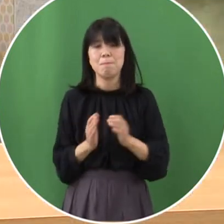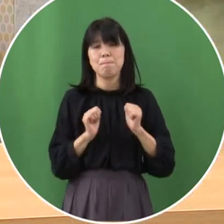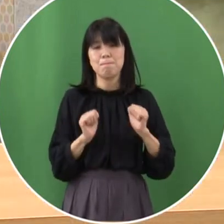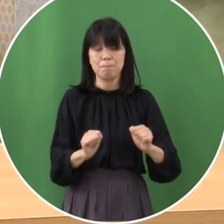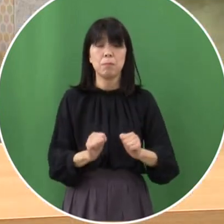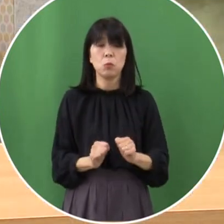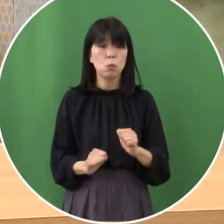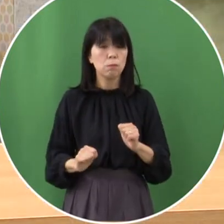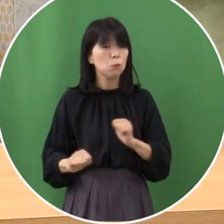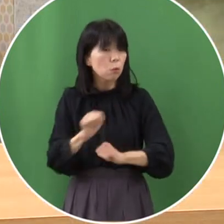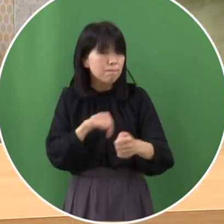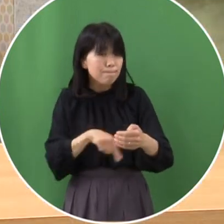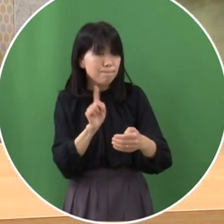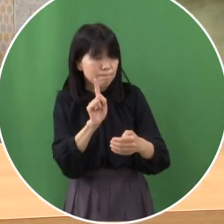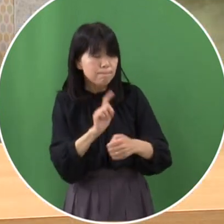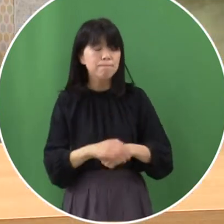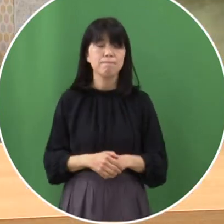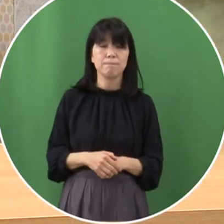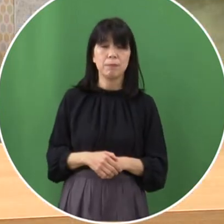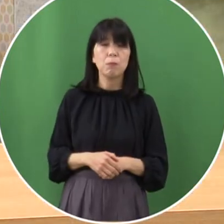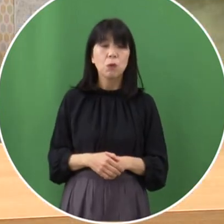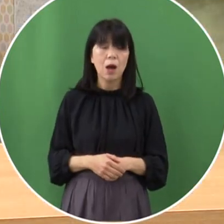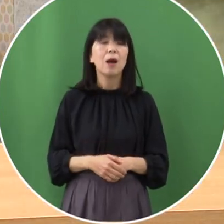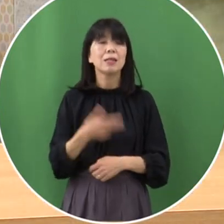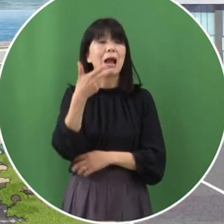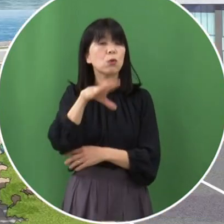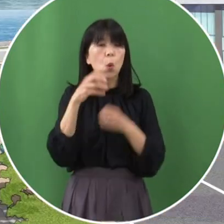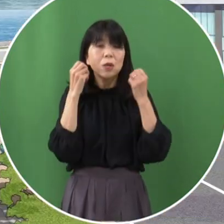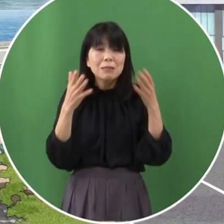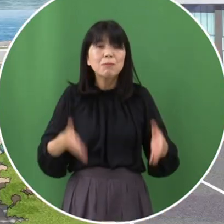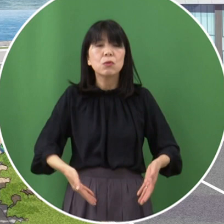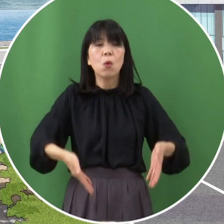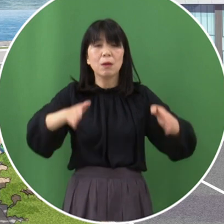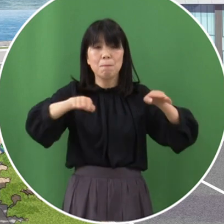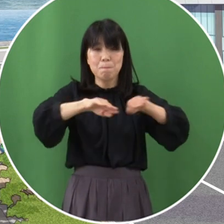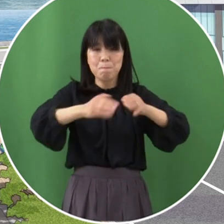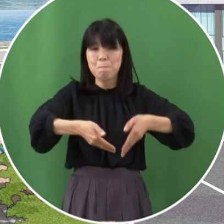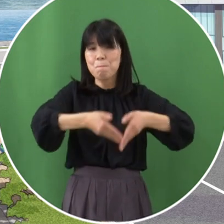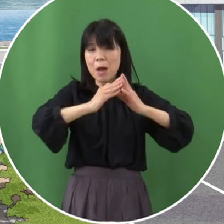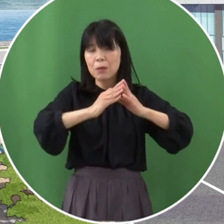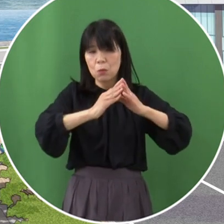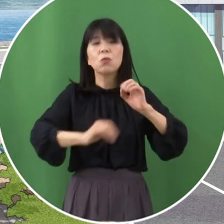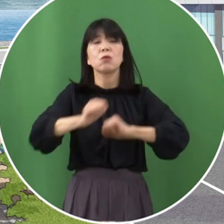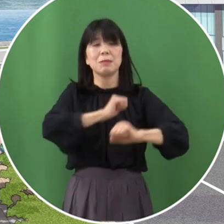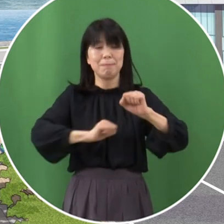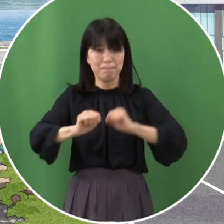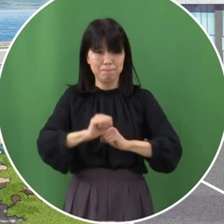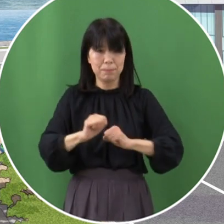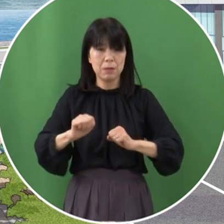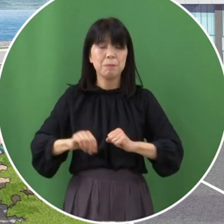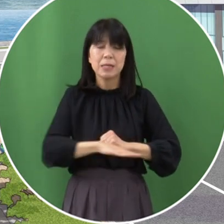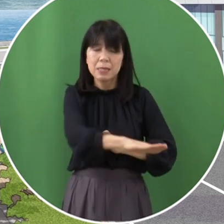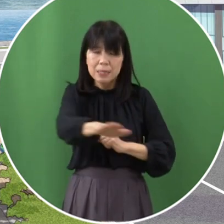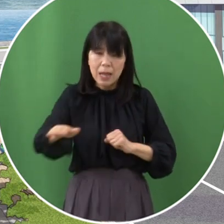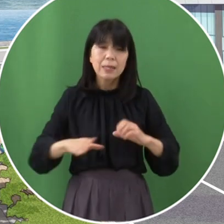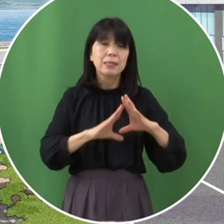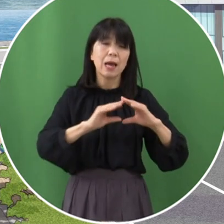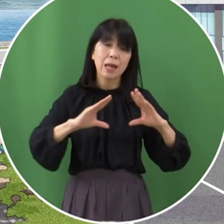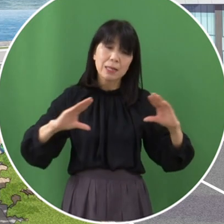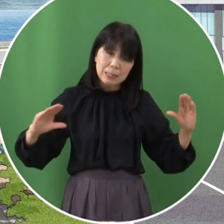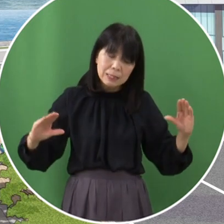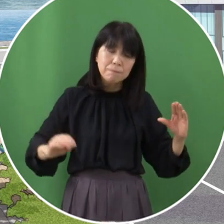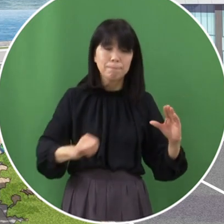まずは市役所新庁舎整備に向けた取り組みです。すべての人に優しいスリムでスマートな庁舎を基本理念